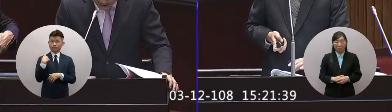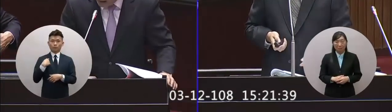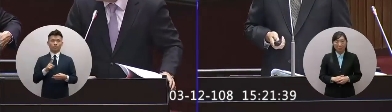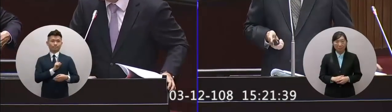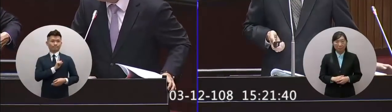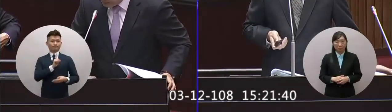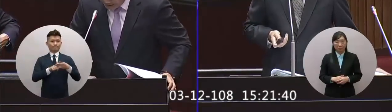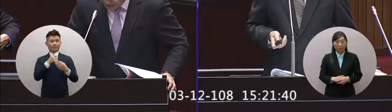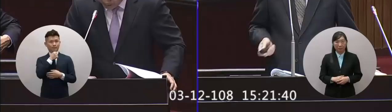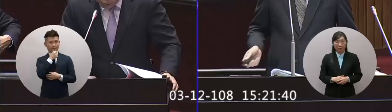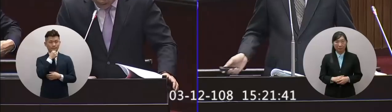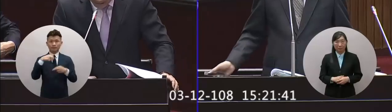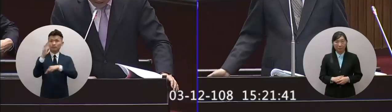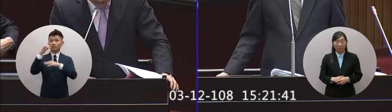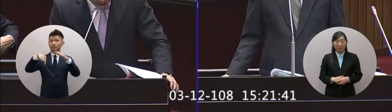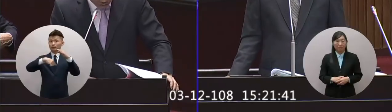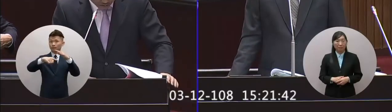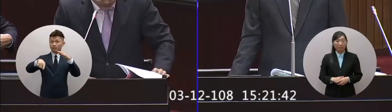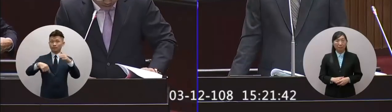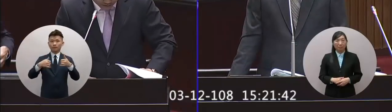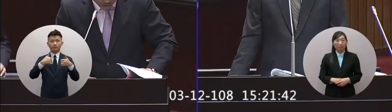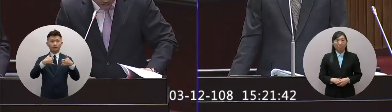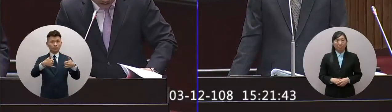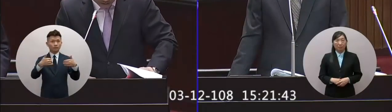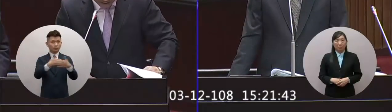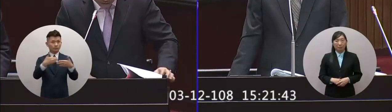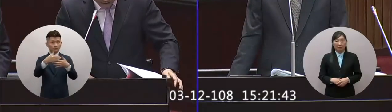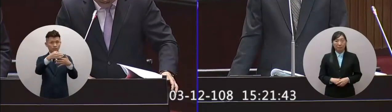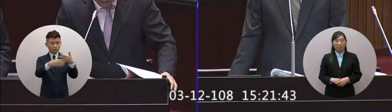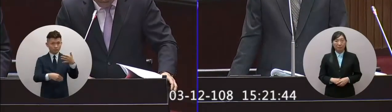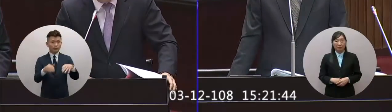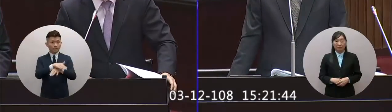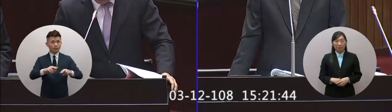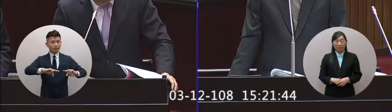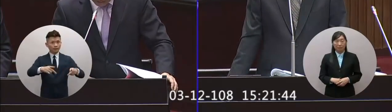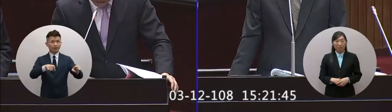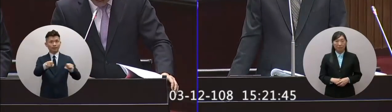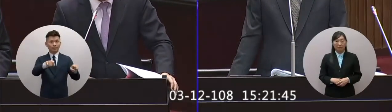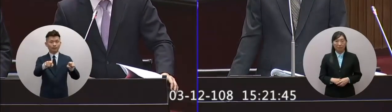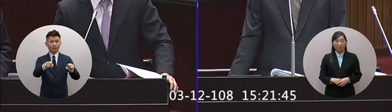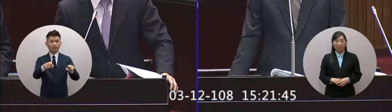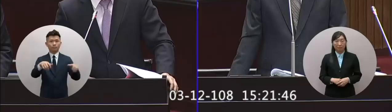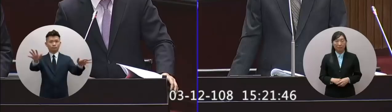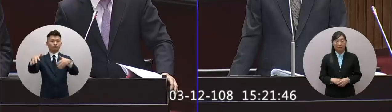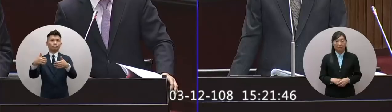主持啊，刚好行政院颁的这个道路交通秩序与交通安全改善方案，好，这个